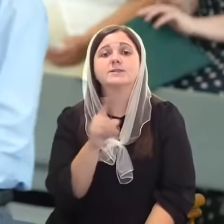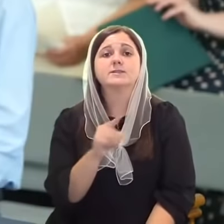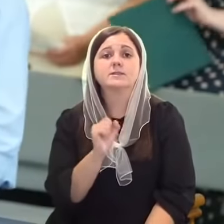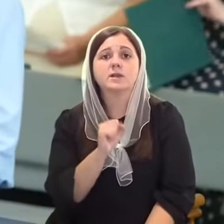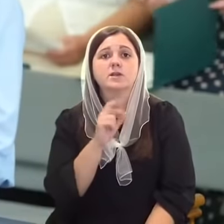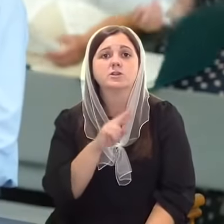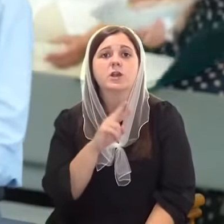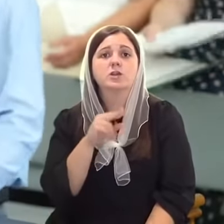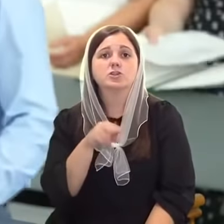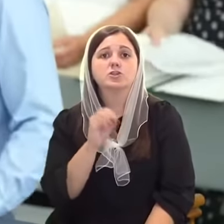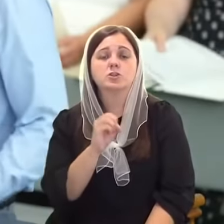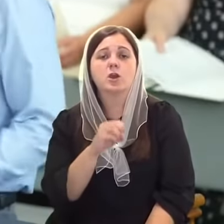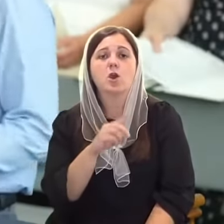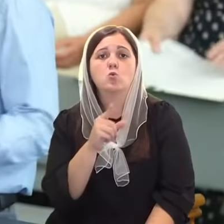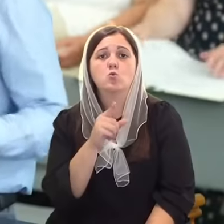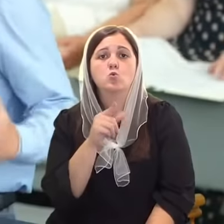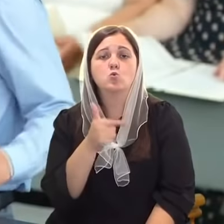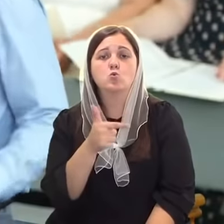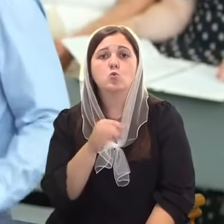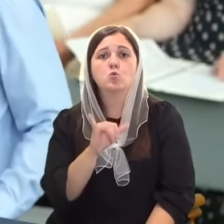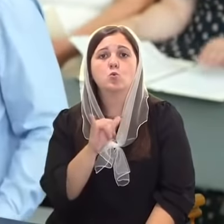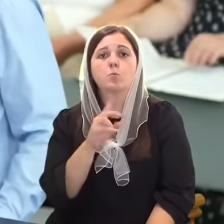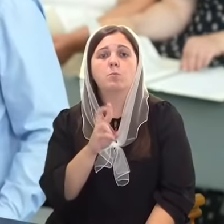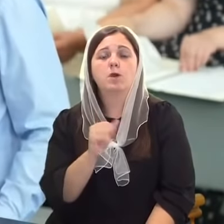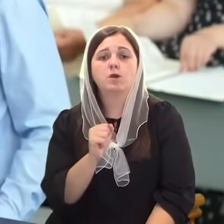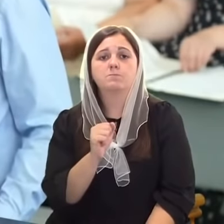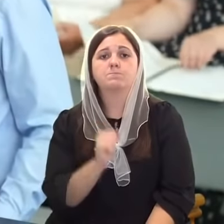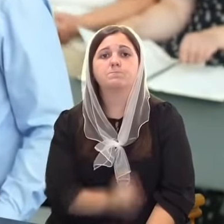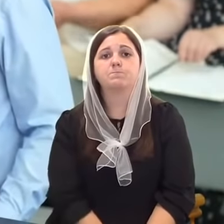в медицине это называется расщеление губы.